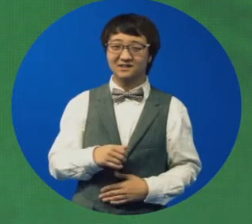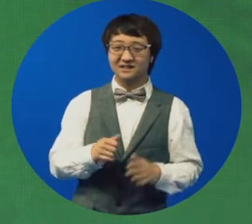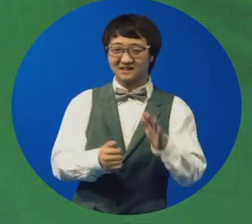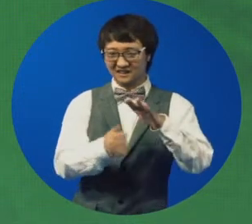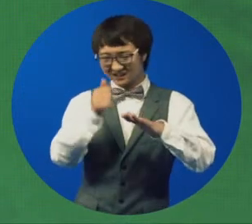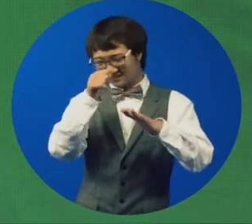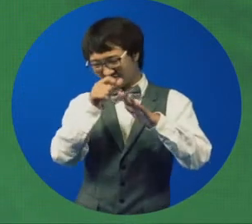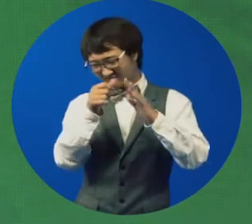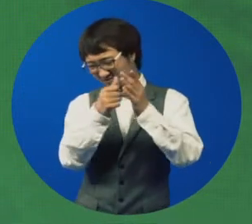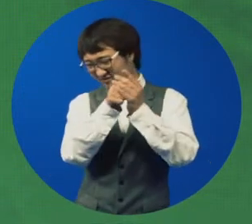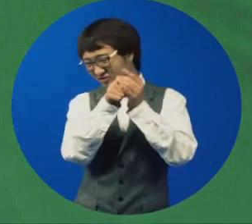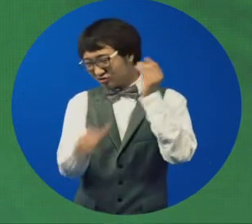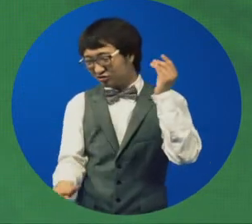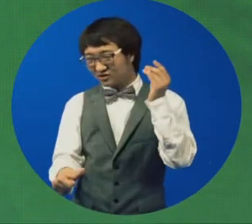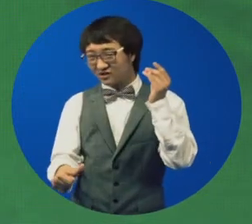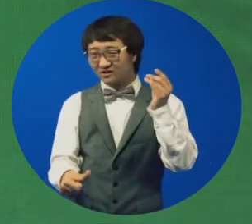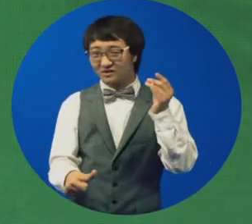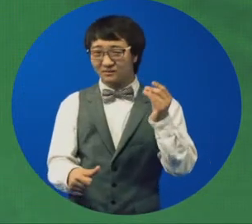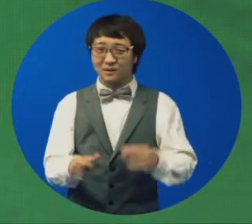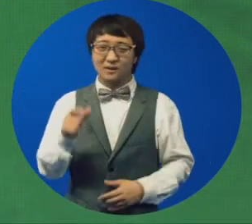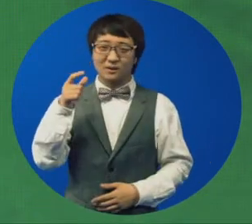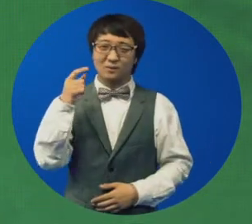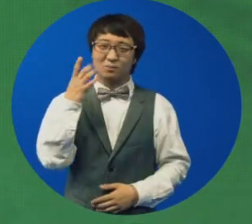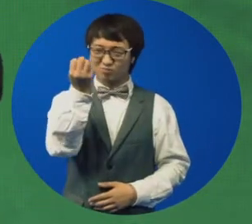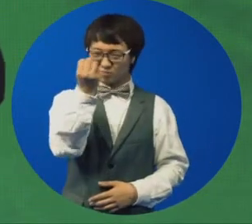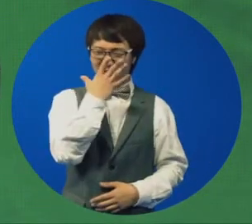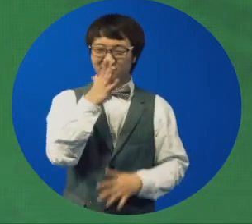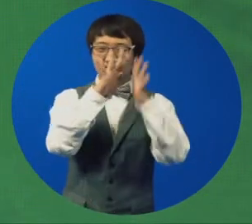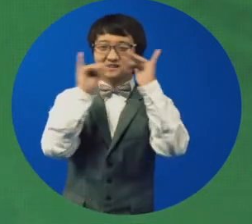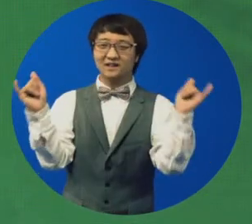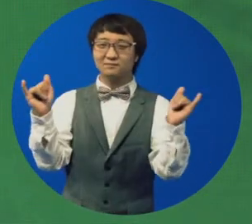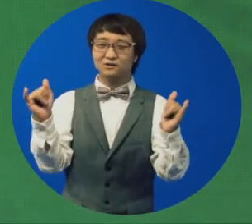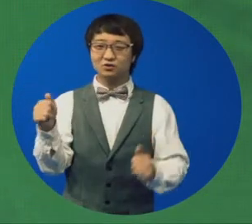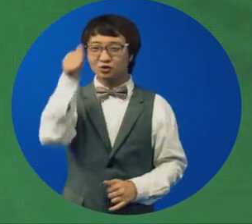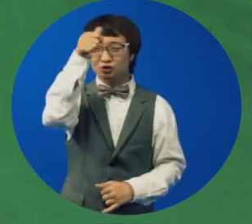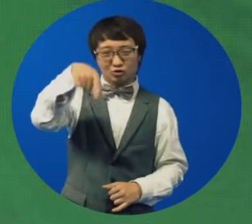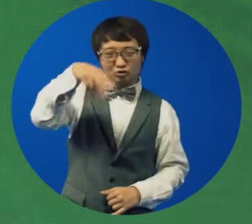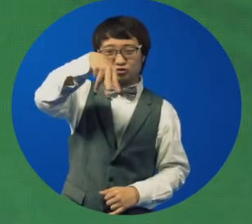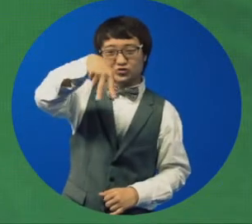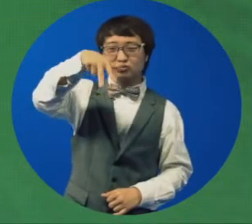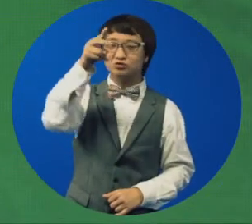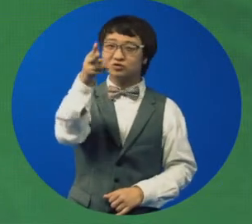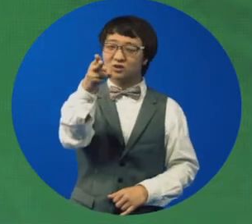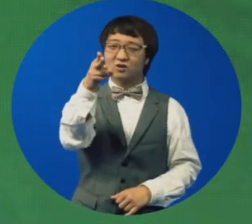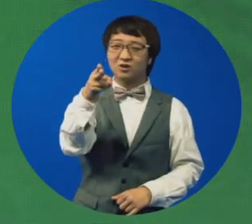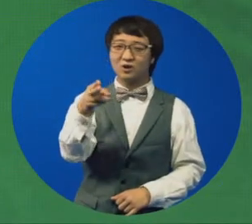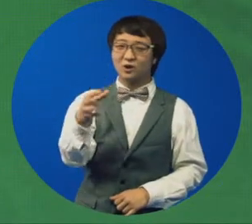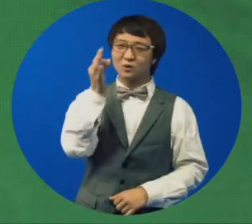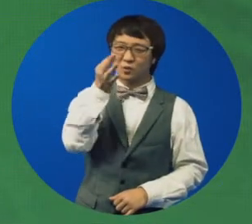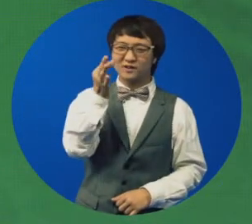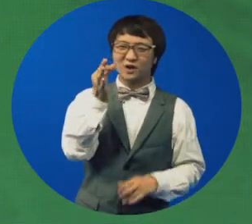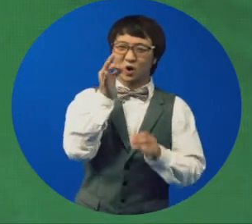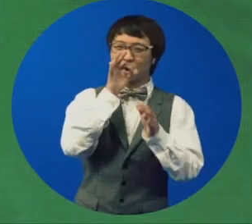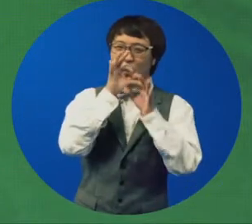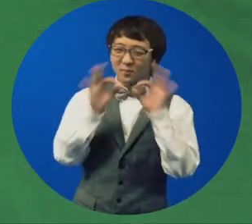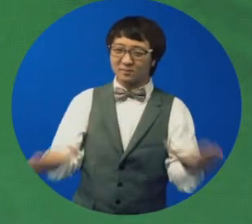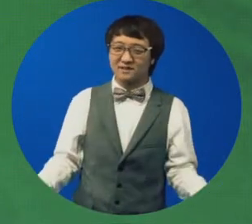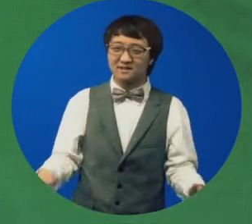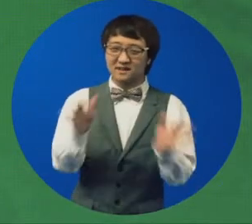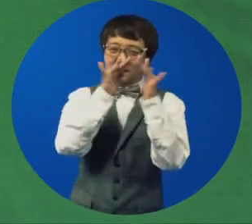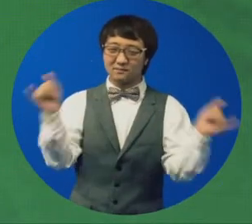못생긴 남자는 후저, 돈 없는 남자는 꺼져, 셋 다 없는